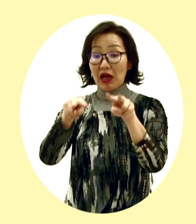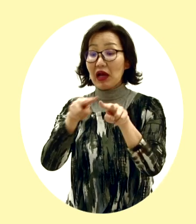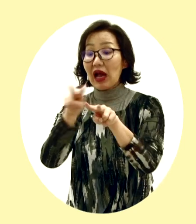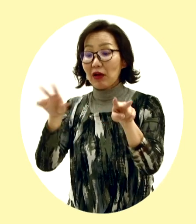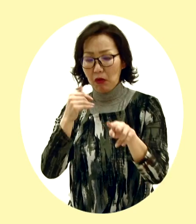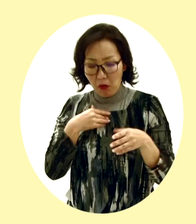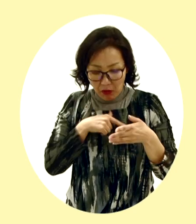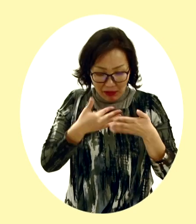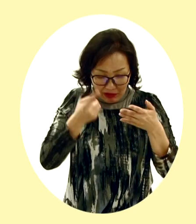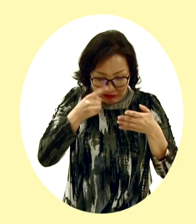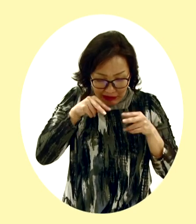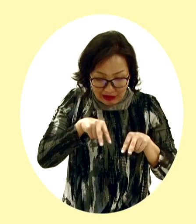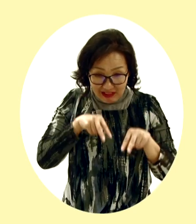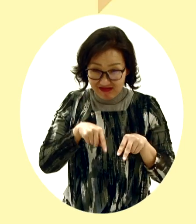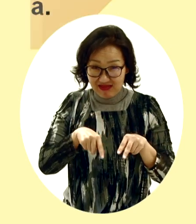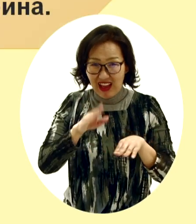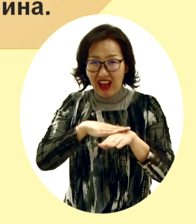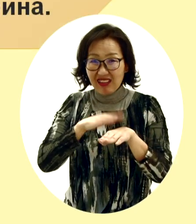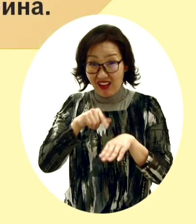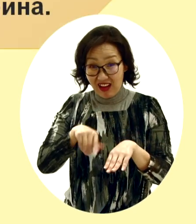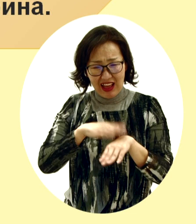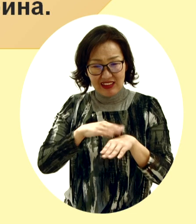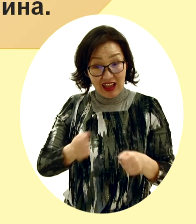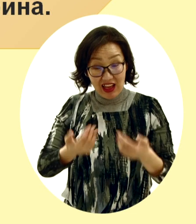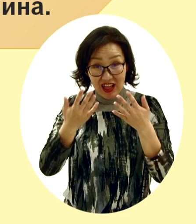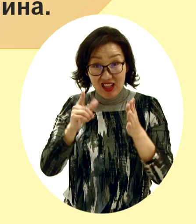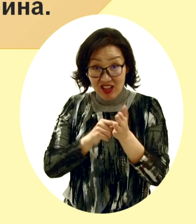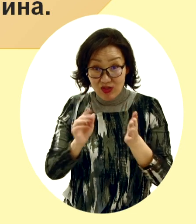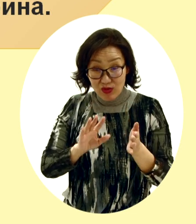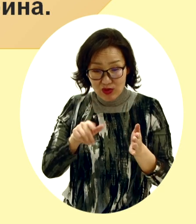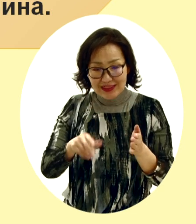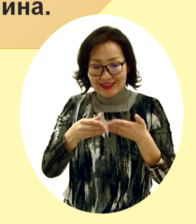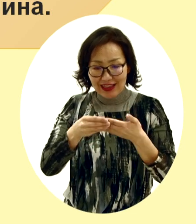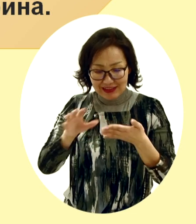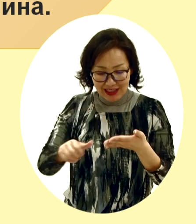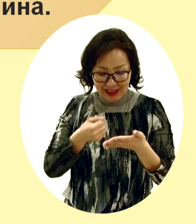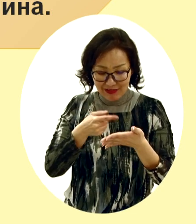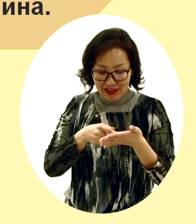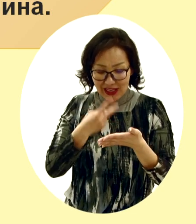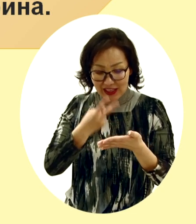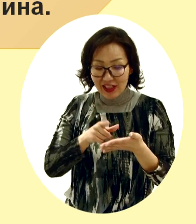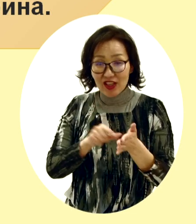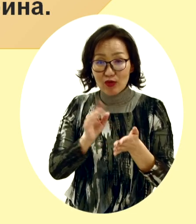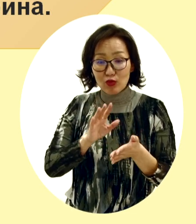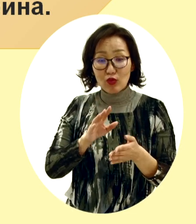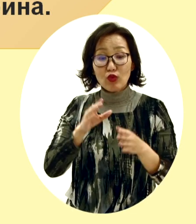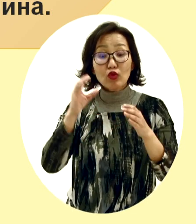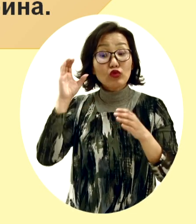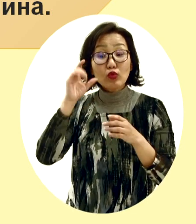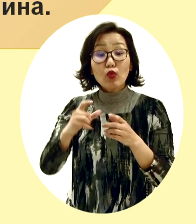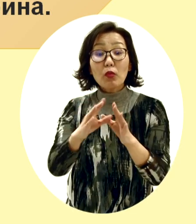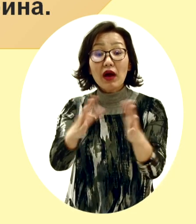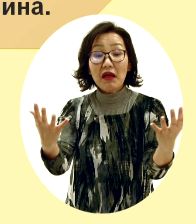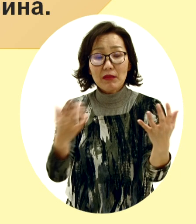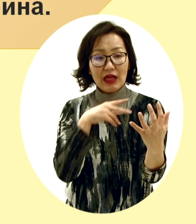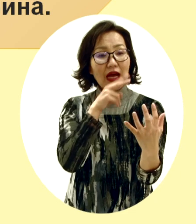байна. Тэгэхээр энэ алдааг бүгдээрээ гарахгүй тулд цаас харж ярихгүй сонсогч руу харж ярих юм байна